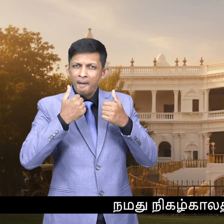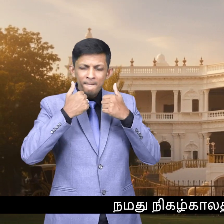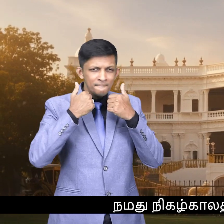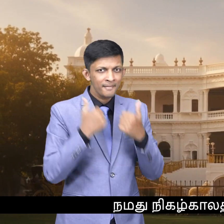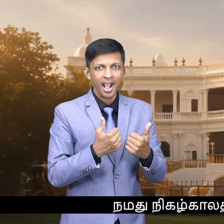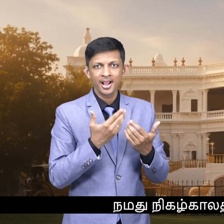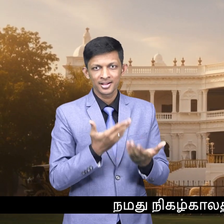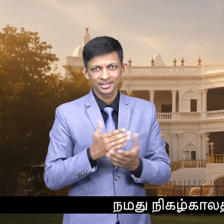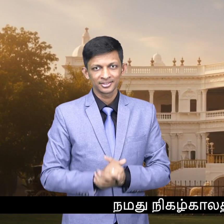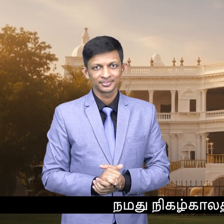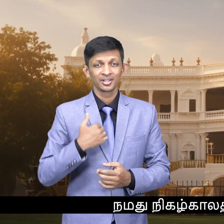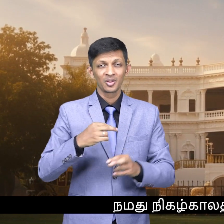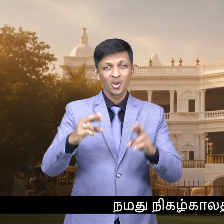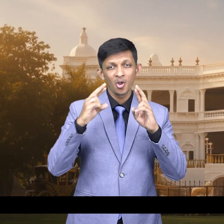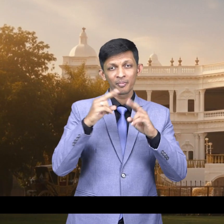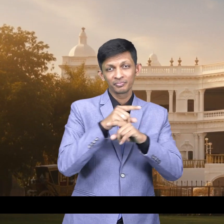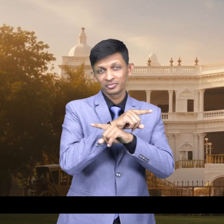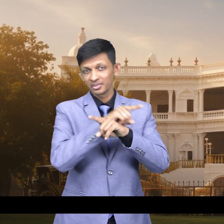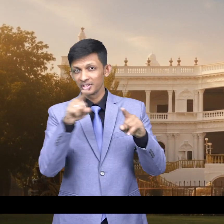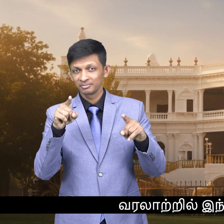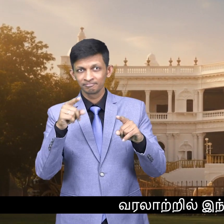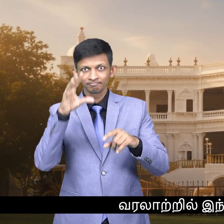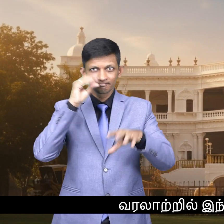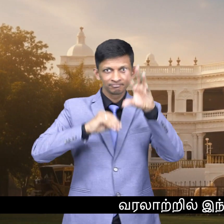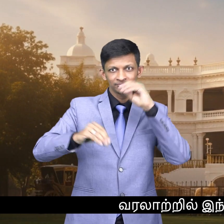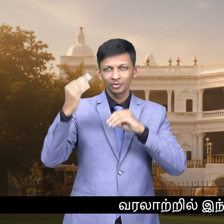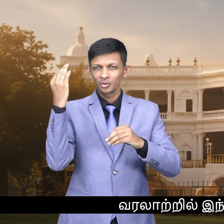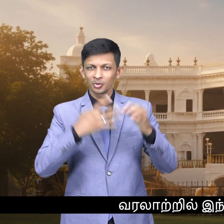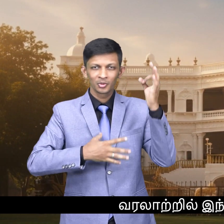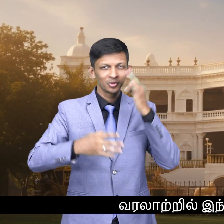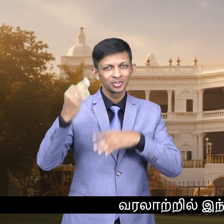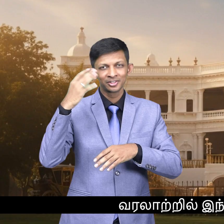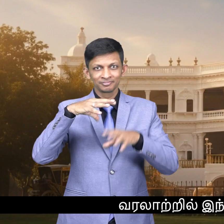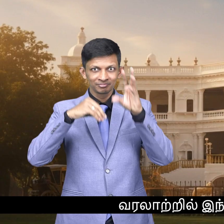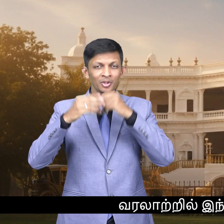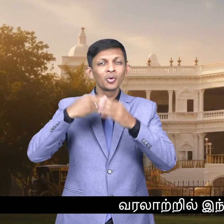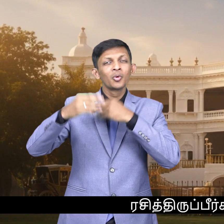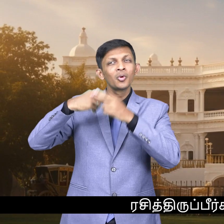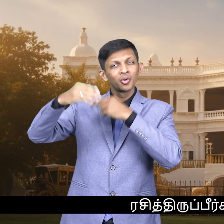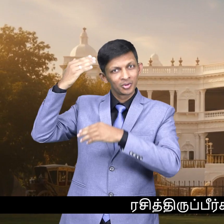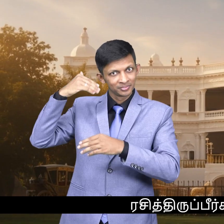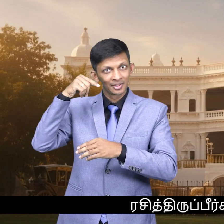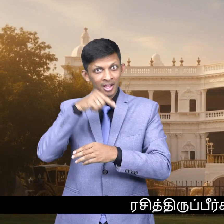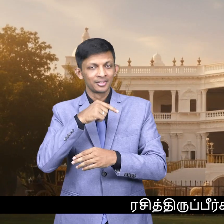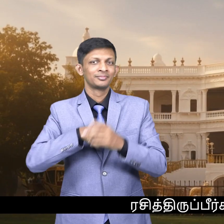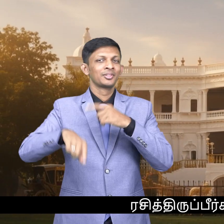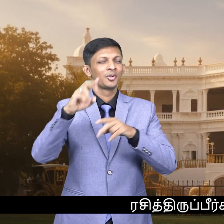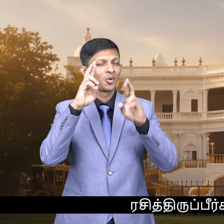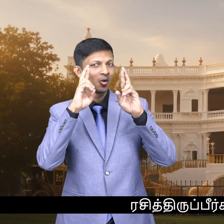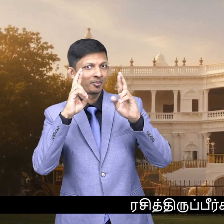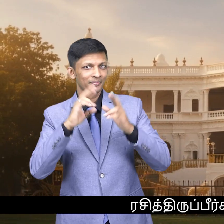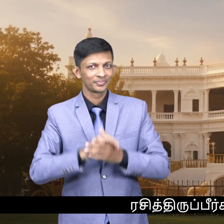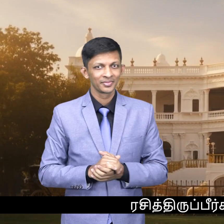நமது நிகழ்காலத்தையும் பாராட்ட முடியும். நன்றி. வரலாற்றில் இந்த பயணத்தை நீங்கள் ரசித்திருப்பீர்கள் என்று